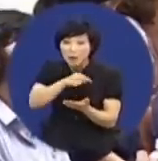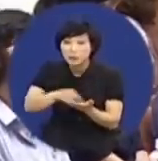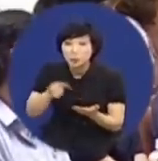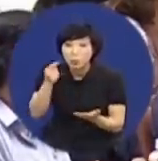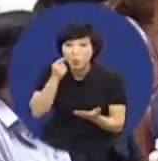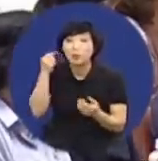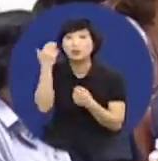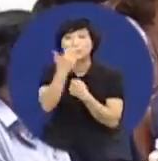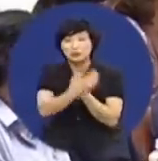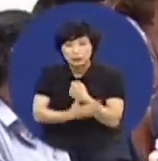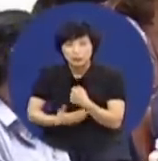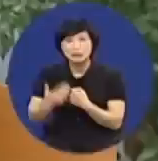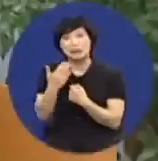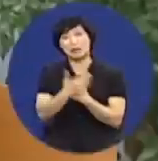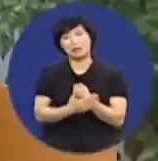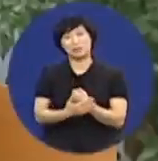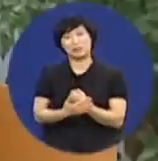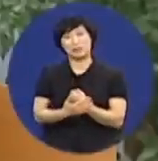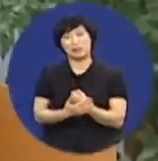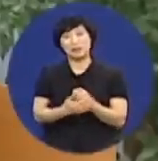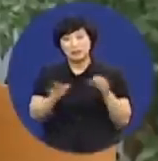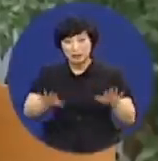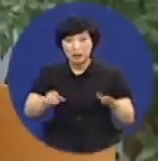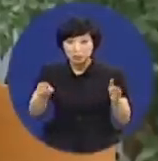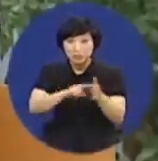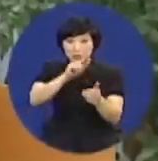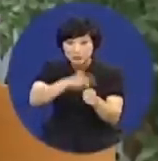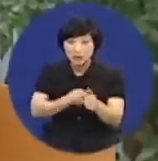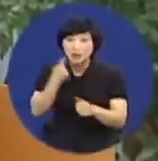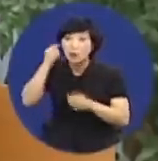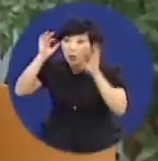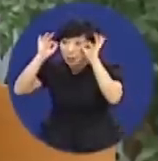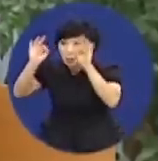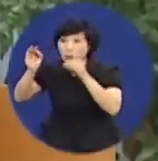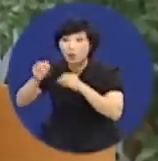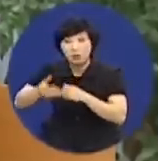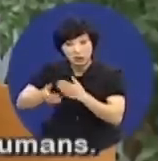みなのです。信じると栄光を見る。